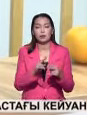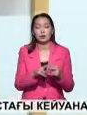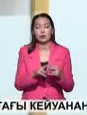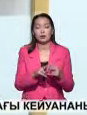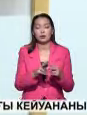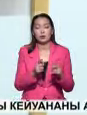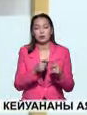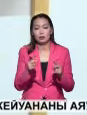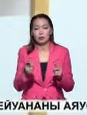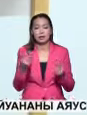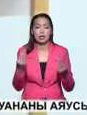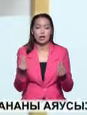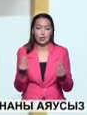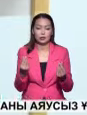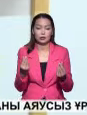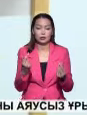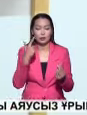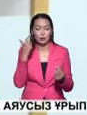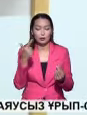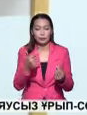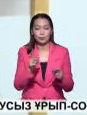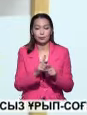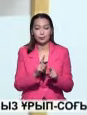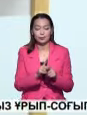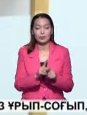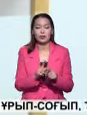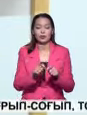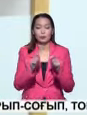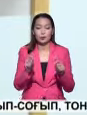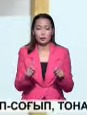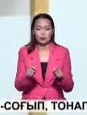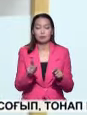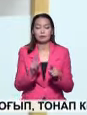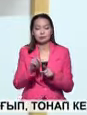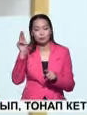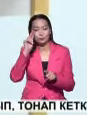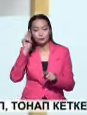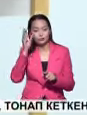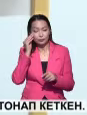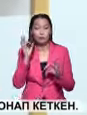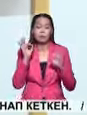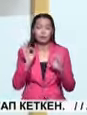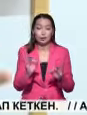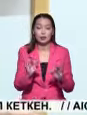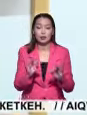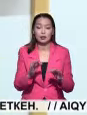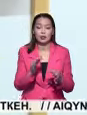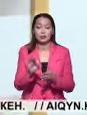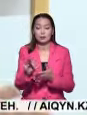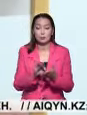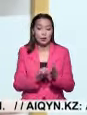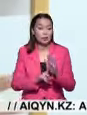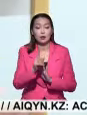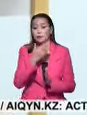отқан болса, қаржылық сауатын ашып, ең бірінші білім алғаны дұрыс. Бірден бастап кетпей,